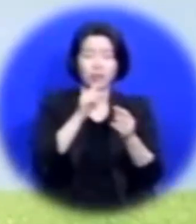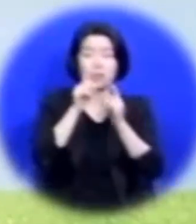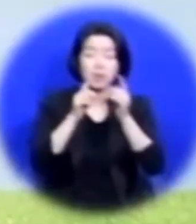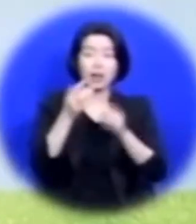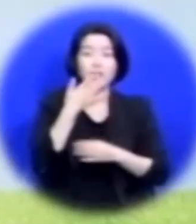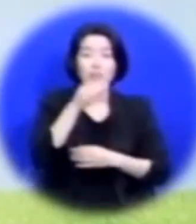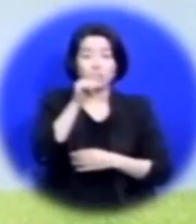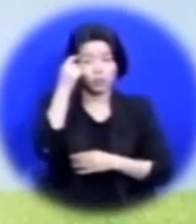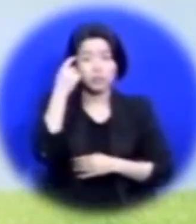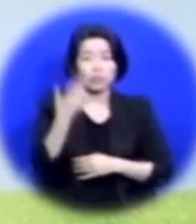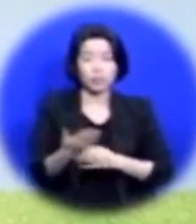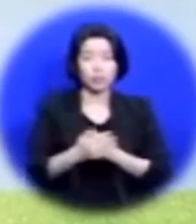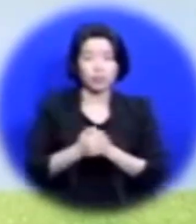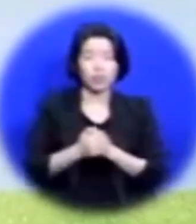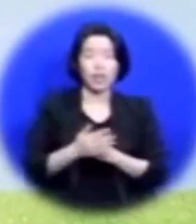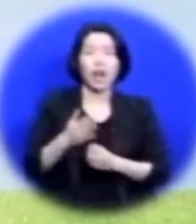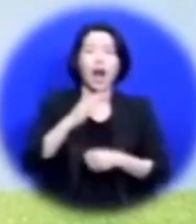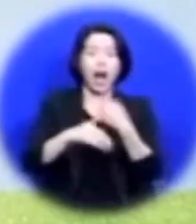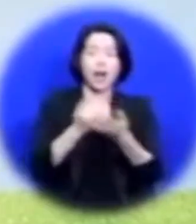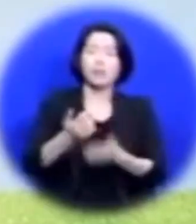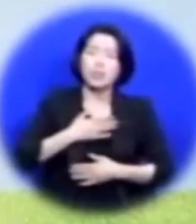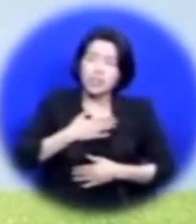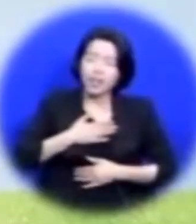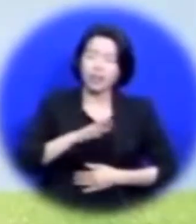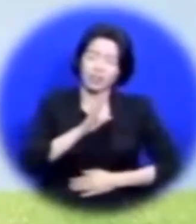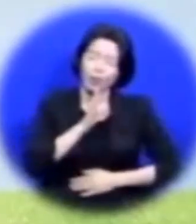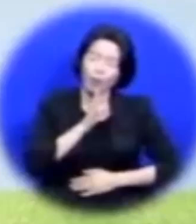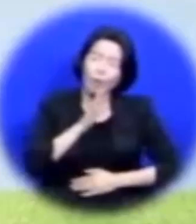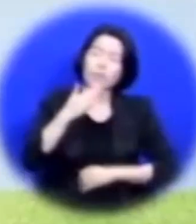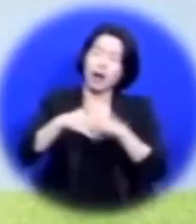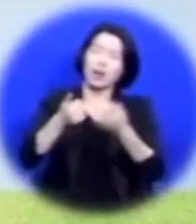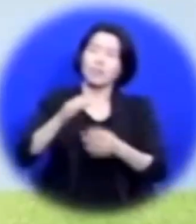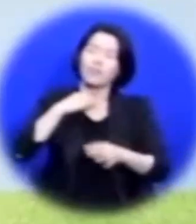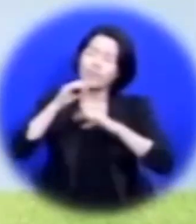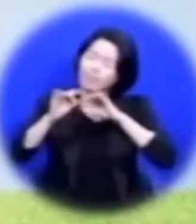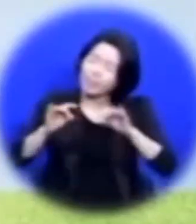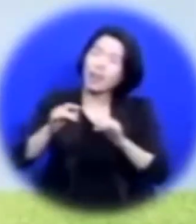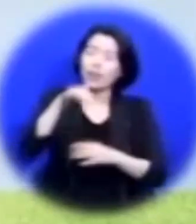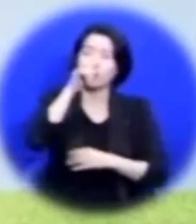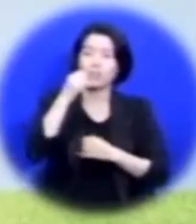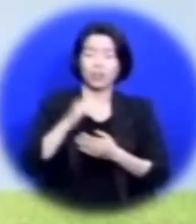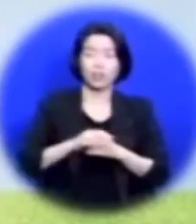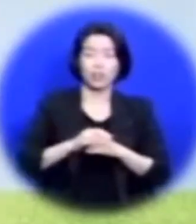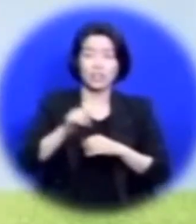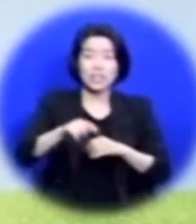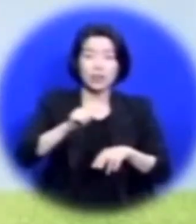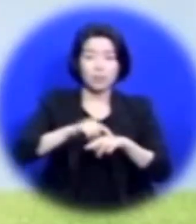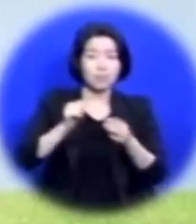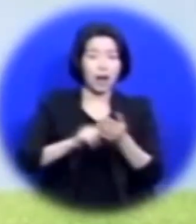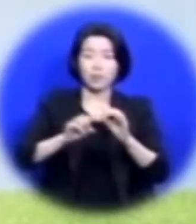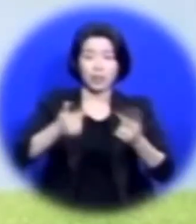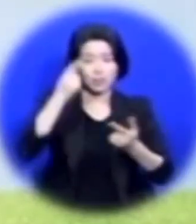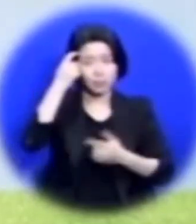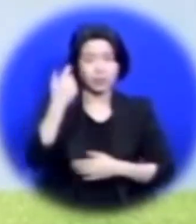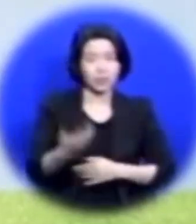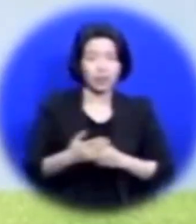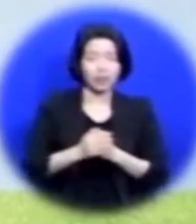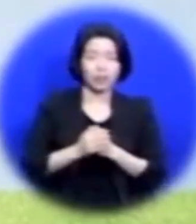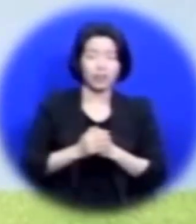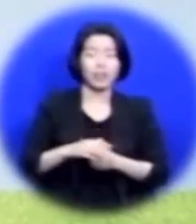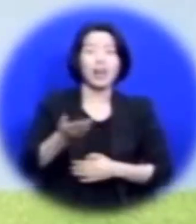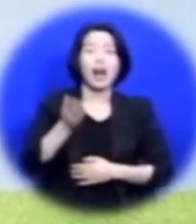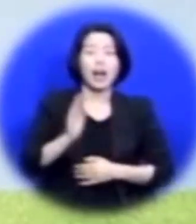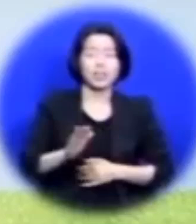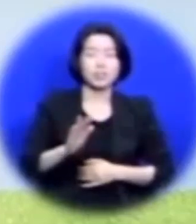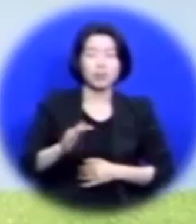싶지 않겠습니까 하나님 제가 정말 주님을 갈망하고 있어요 그런 심정이 지지 않겠어요 그러나